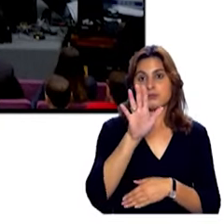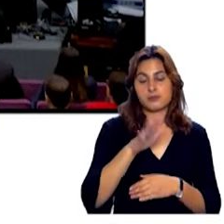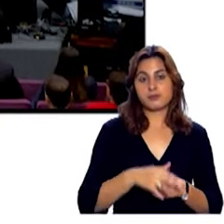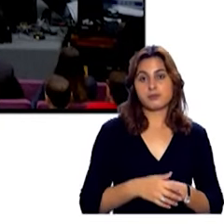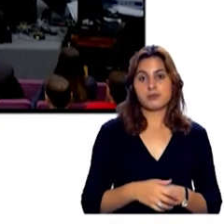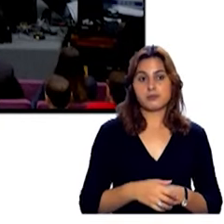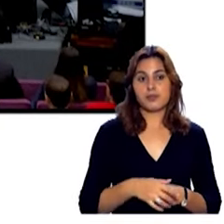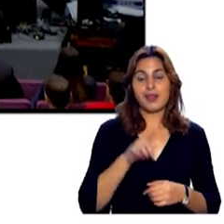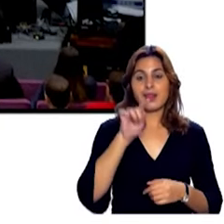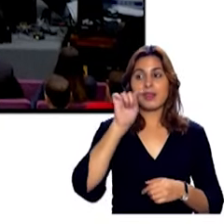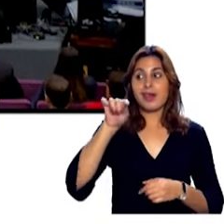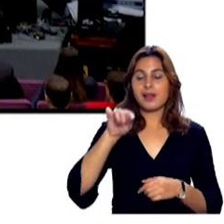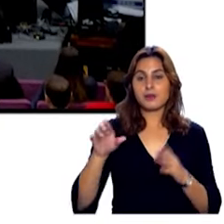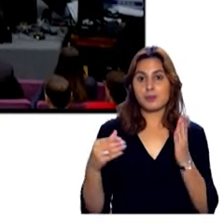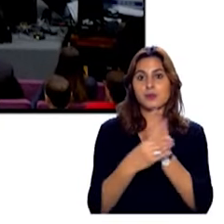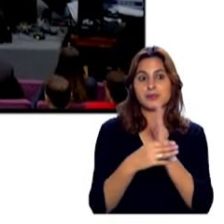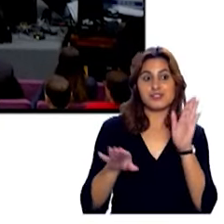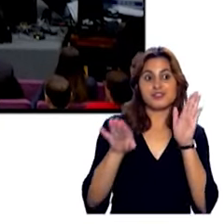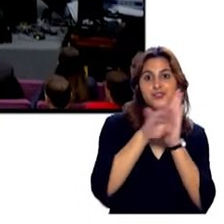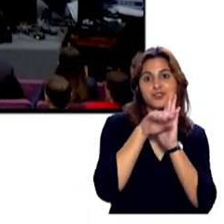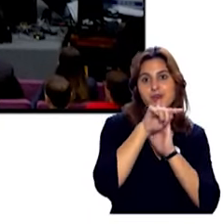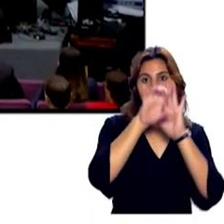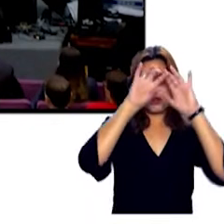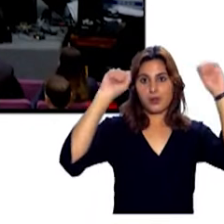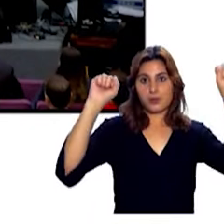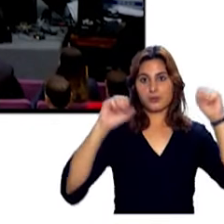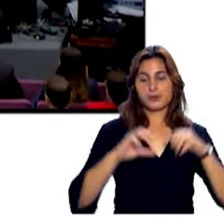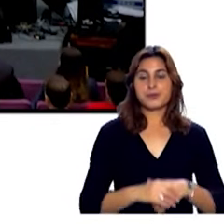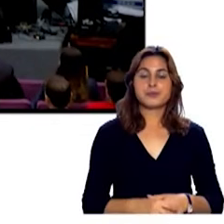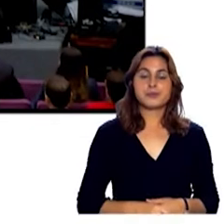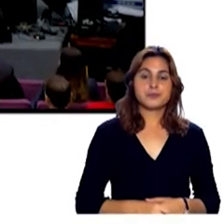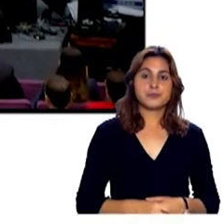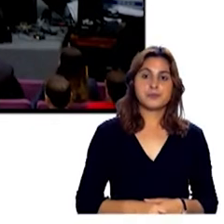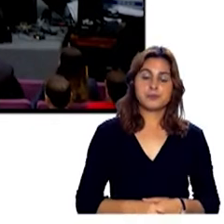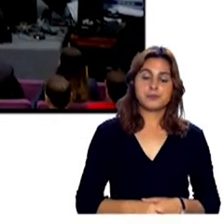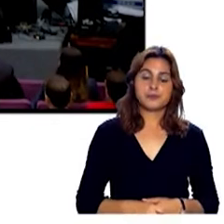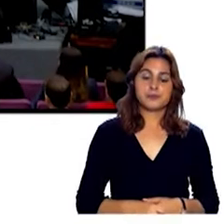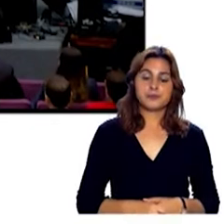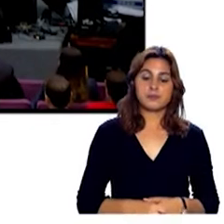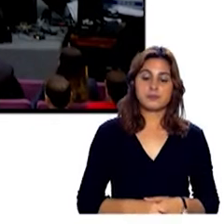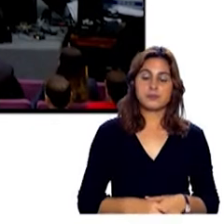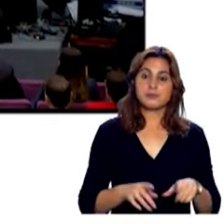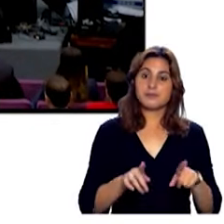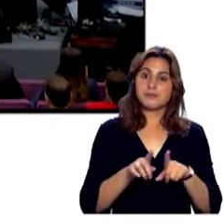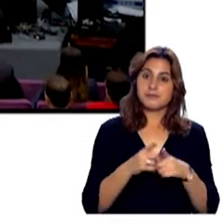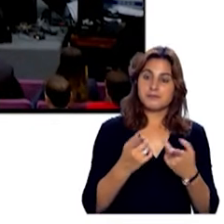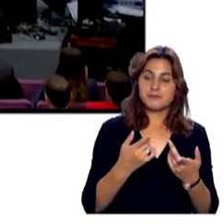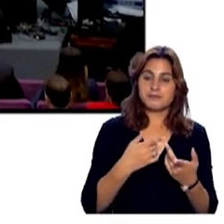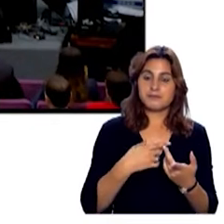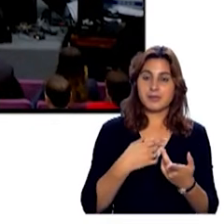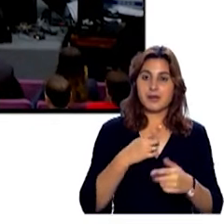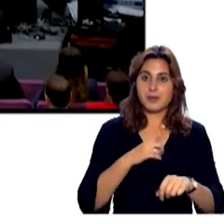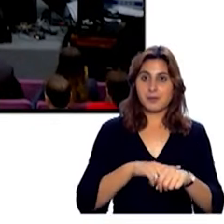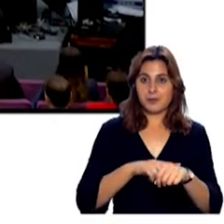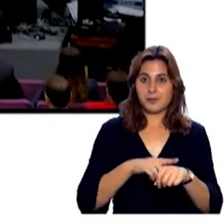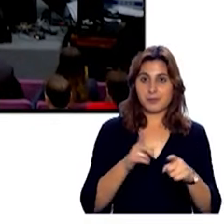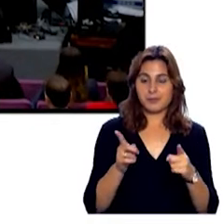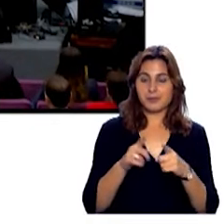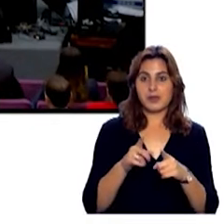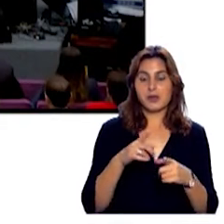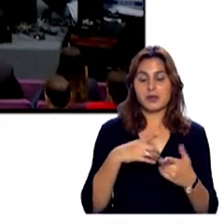processo brevemente perché Il tempo corre e questa una disposizione ripeto introdotta Nel